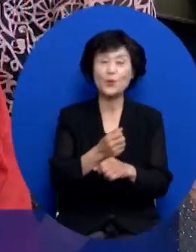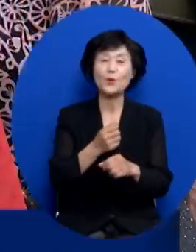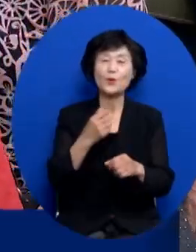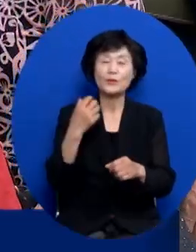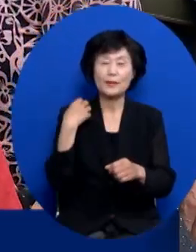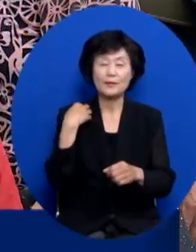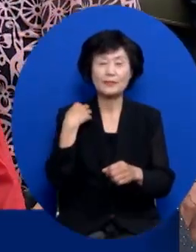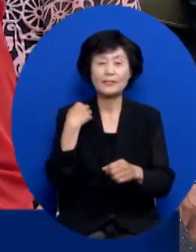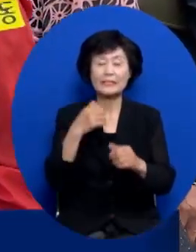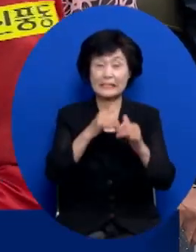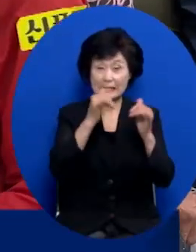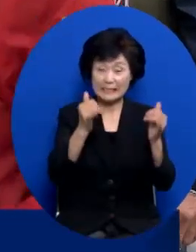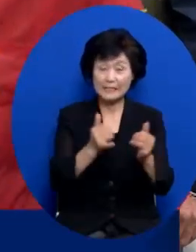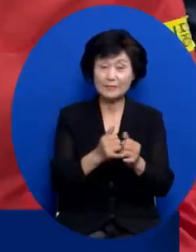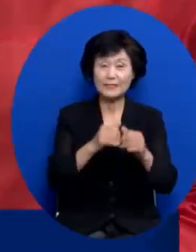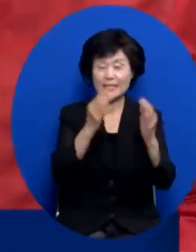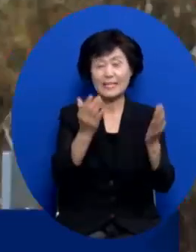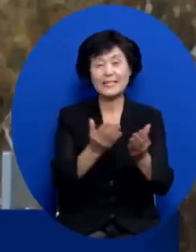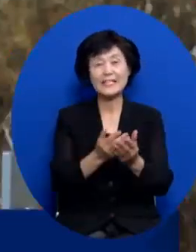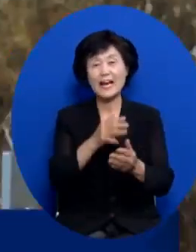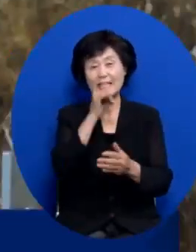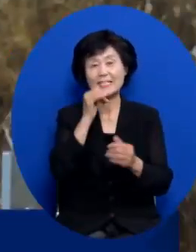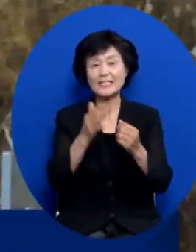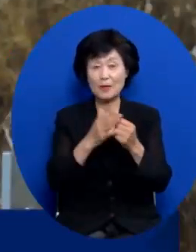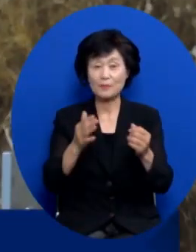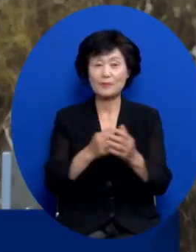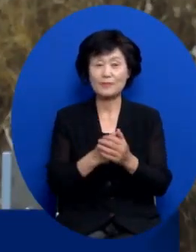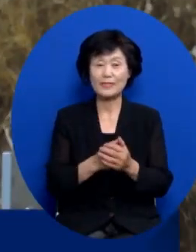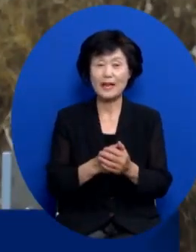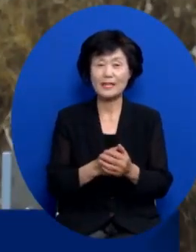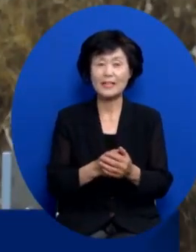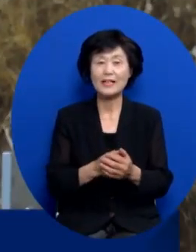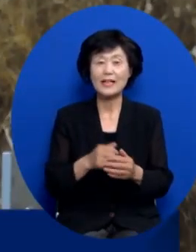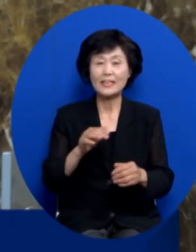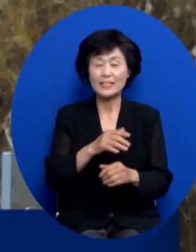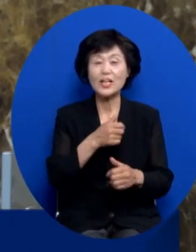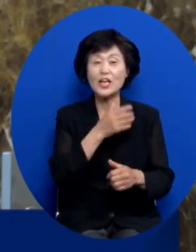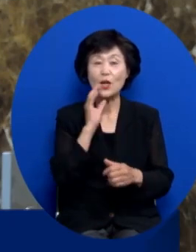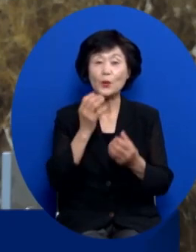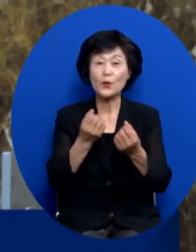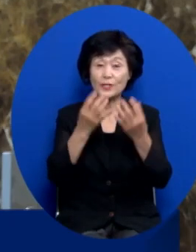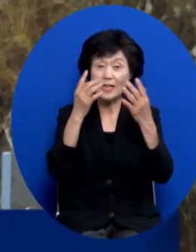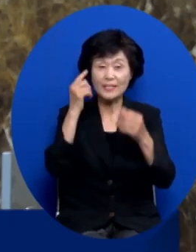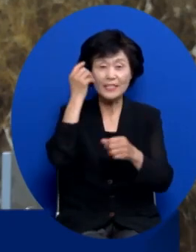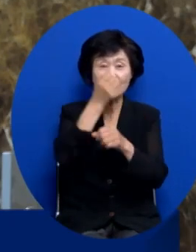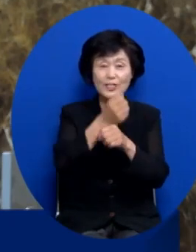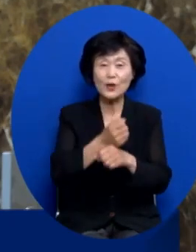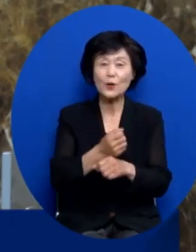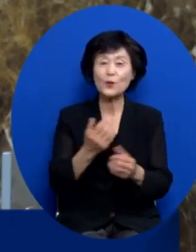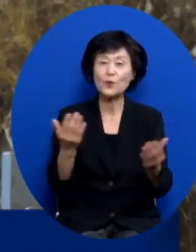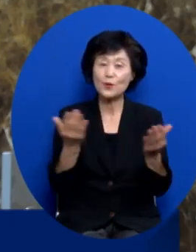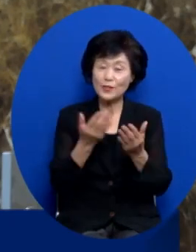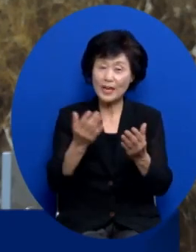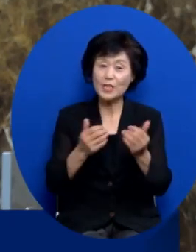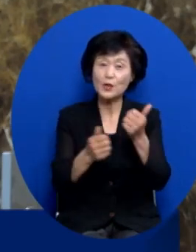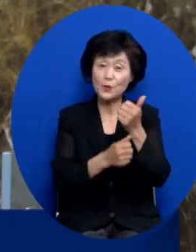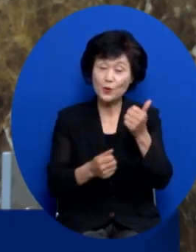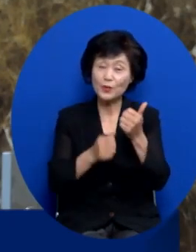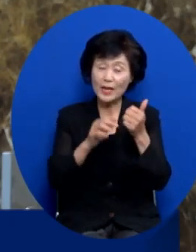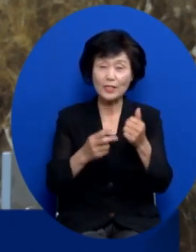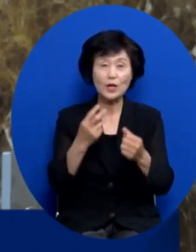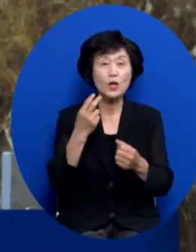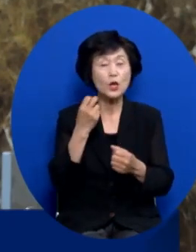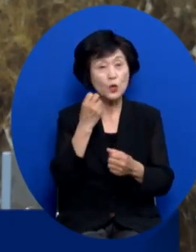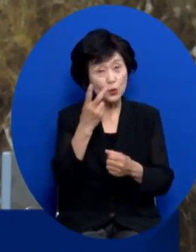저희 삼학동 경로잔치 연구사역위원회는 두 달 전부터 저희 위원들 10명과 함께 삼학동